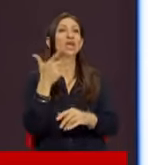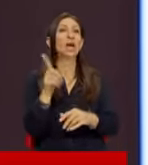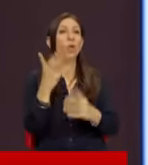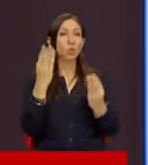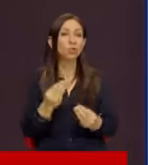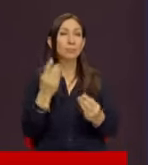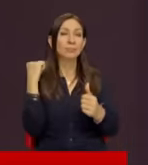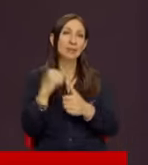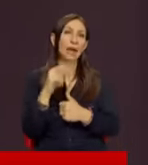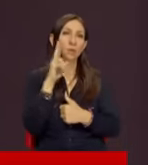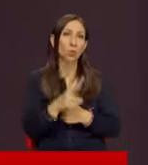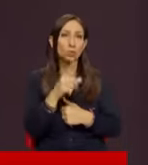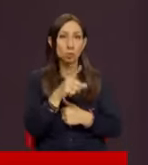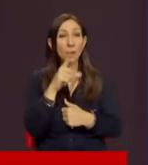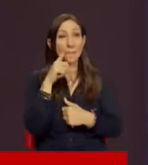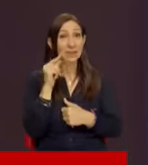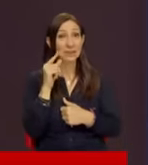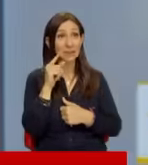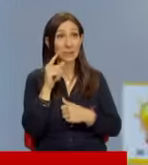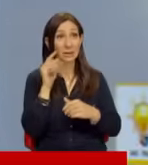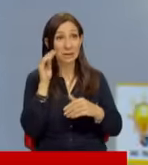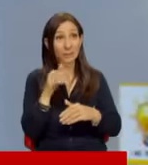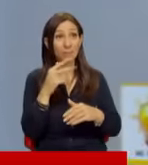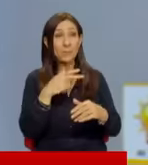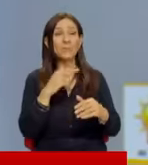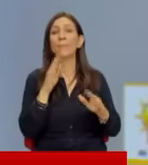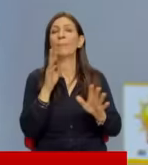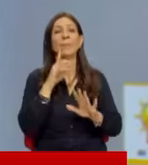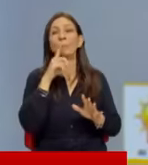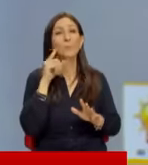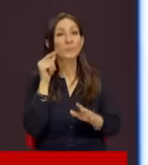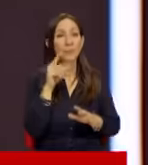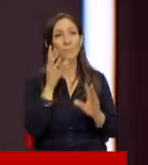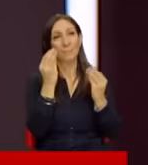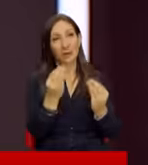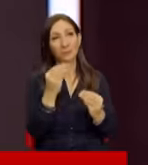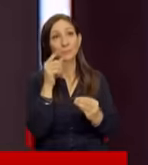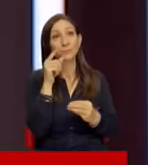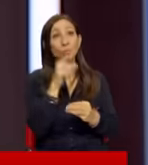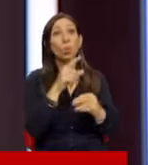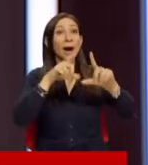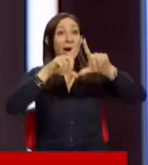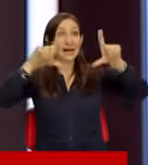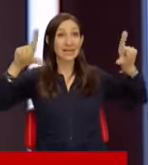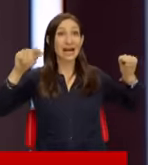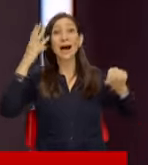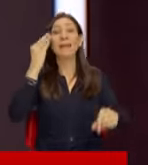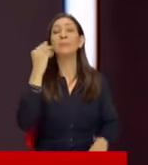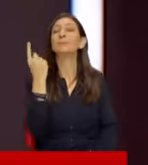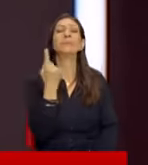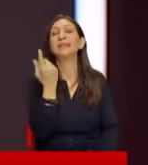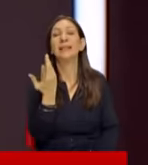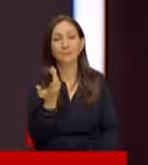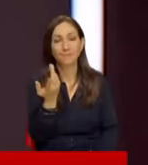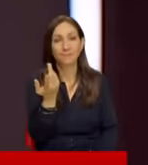bir kez daha gördük. Mayıs'ta bir tekledi ama yerel seçimde... Teklemedi abi. Mayıs'ta da bak bu haritanın anlamlarından biri